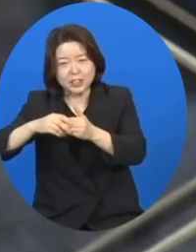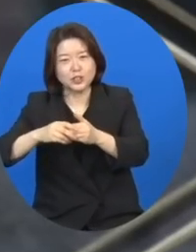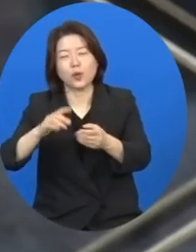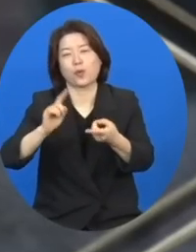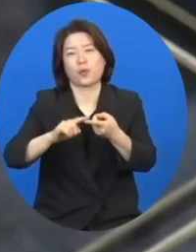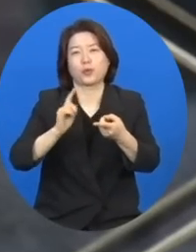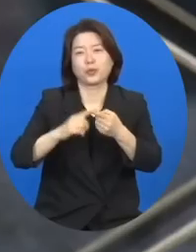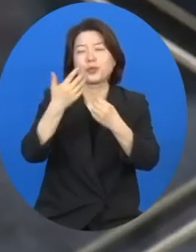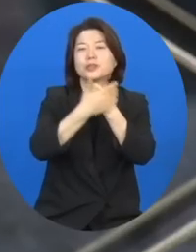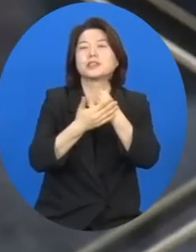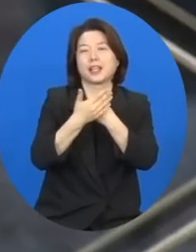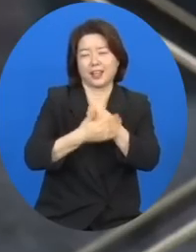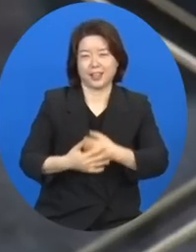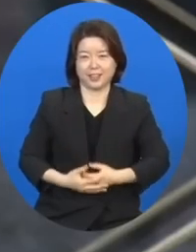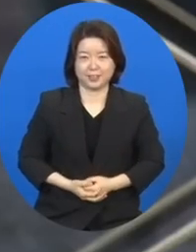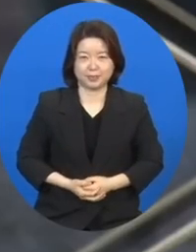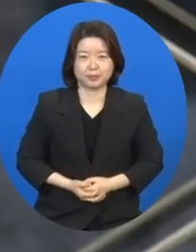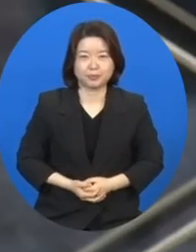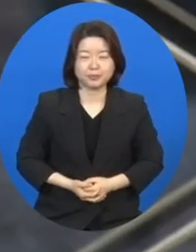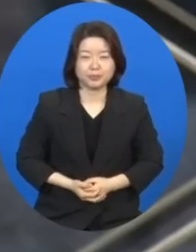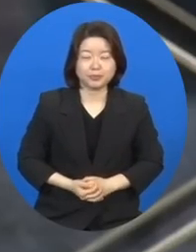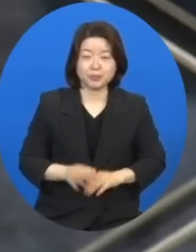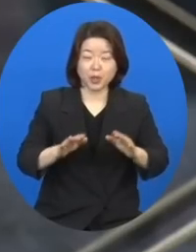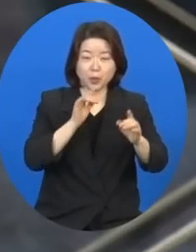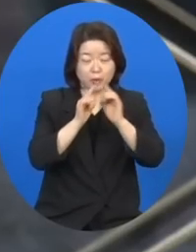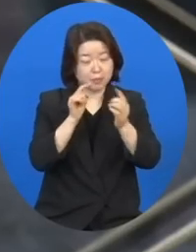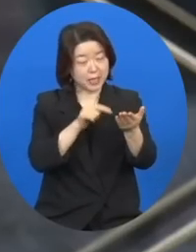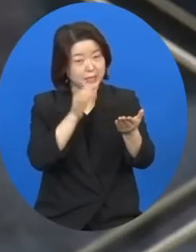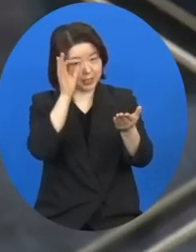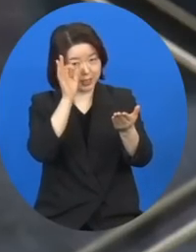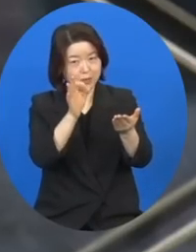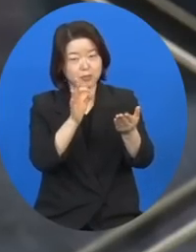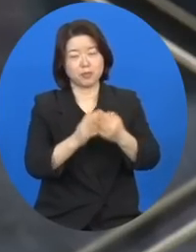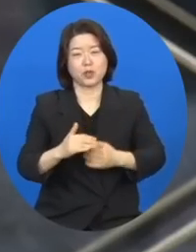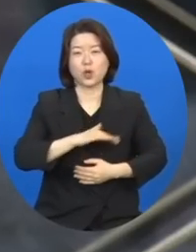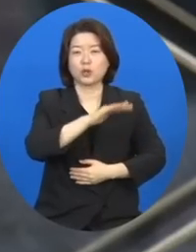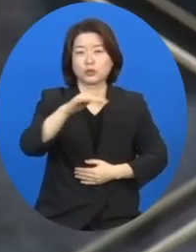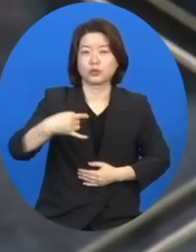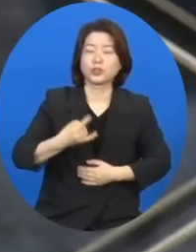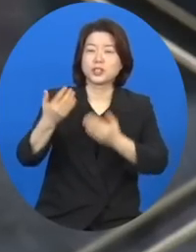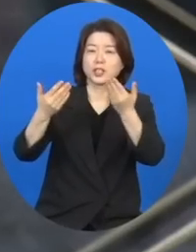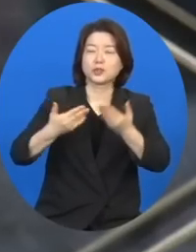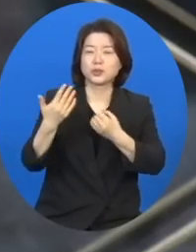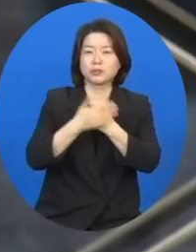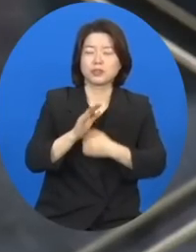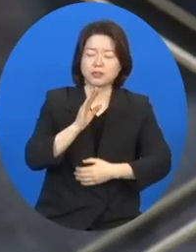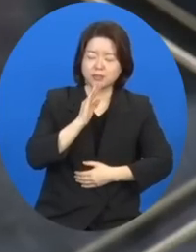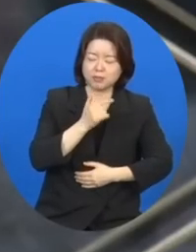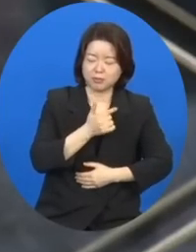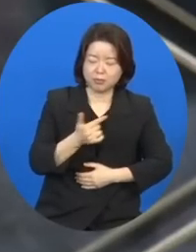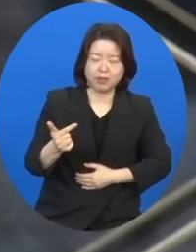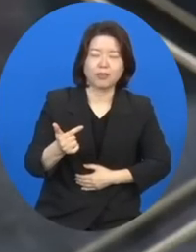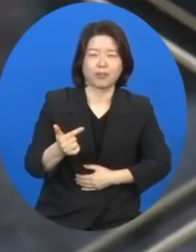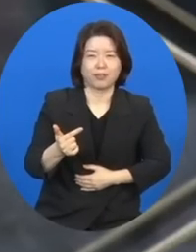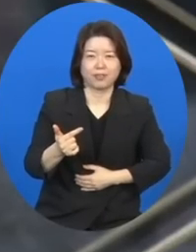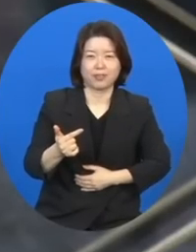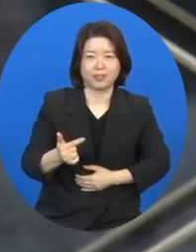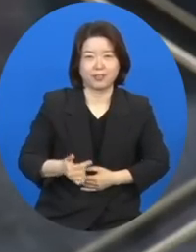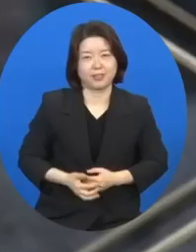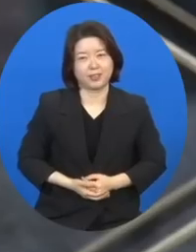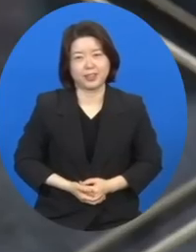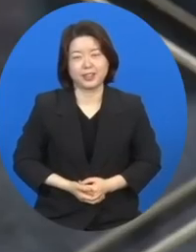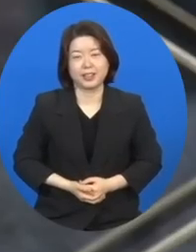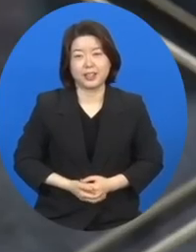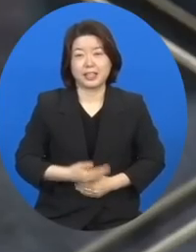은혜다라는 거죠. 그래서 오늘 말씀을 보면서 정말 우리에게 주신 은혜가 너무나 크다는 것이죠. 자 그러면서 이